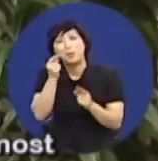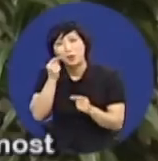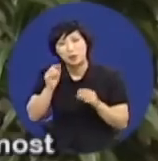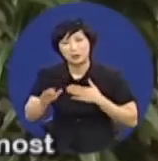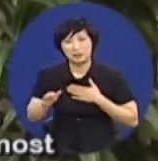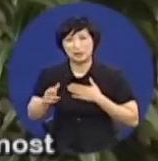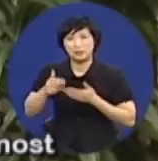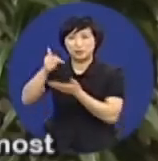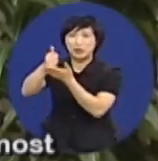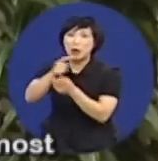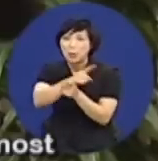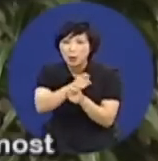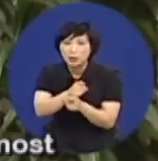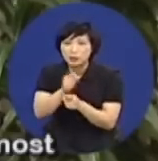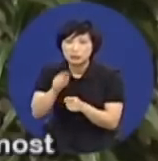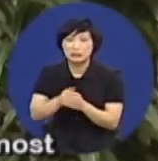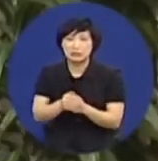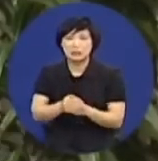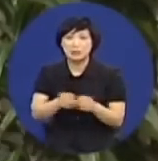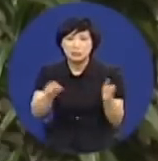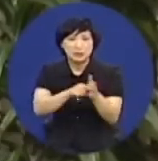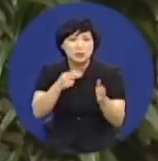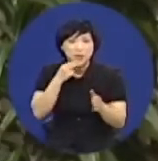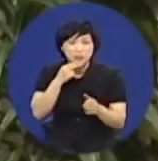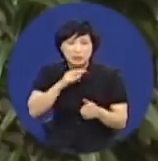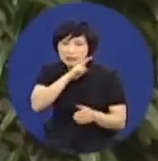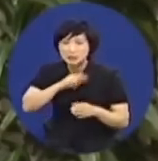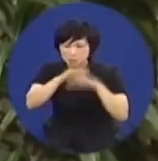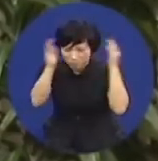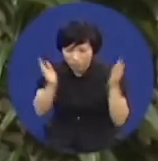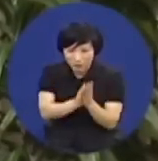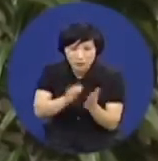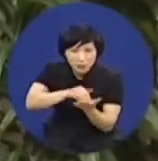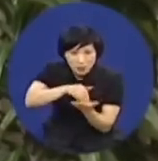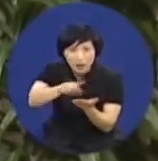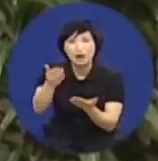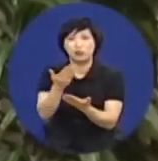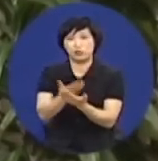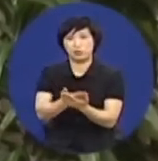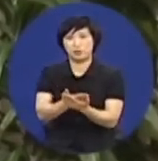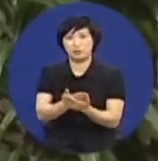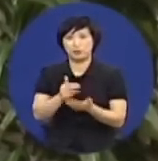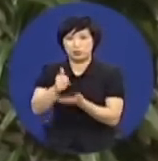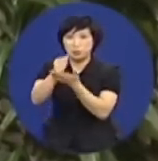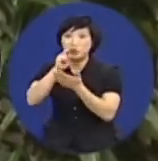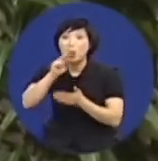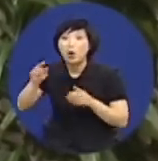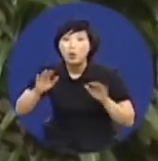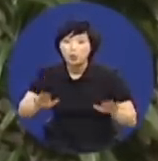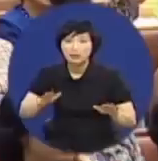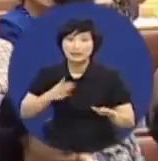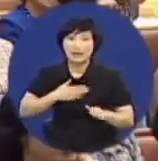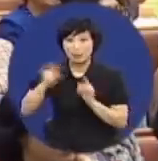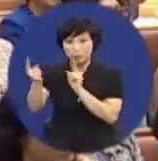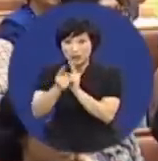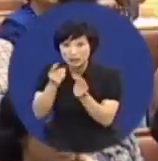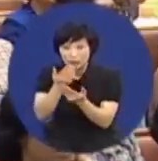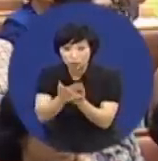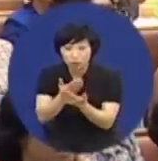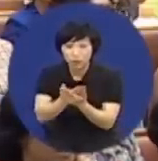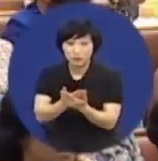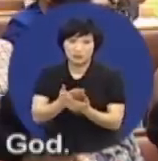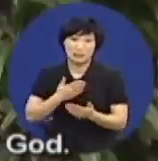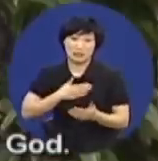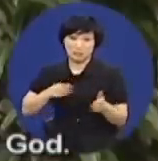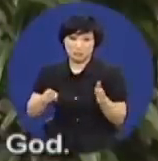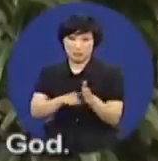魔のせいで主に会うことができません。私と主を別れさせる不信仰疑いを取り除いてください。主の臨在を体